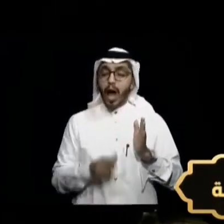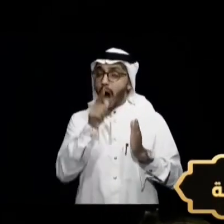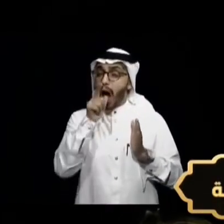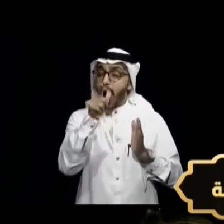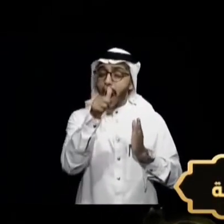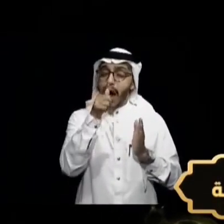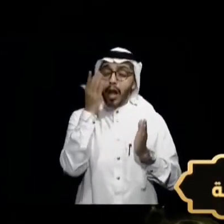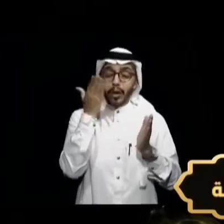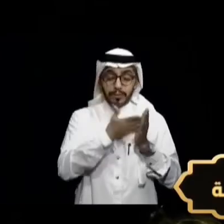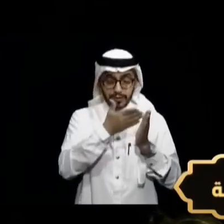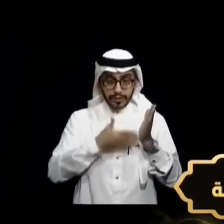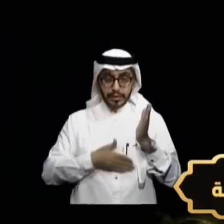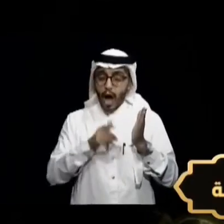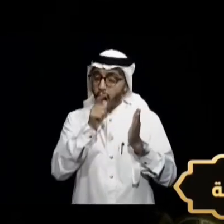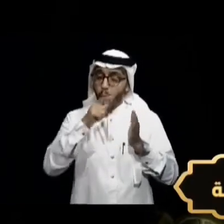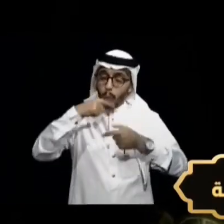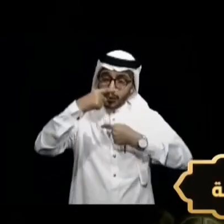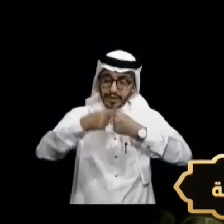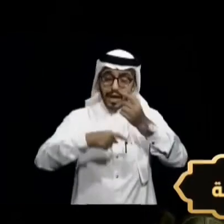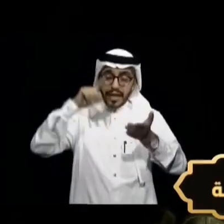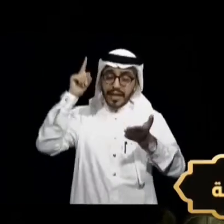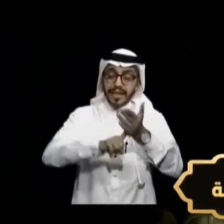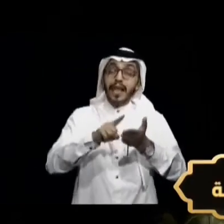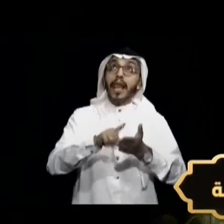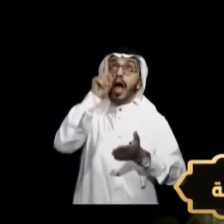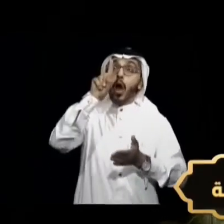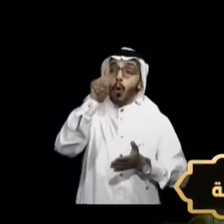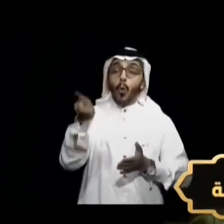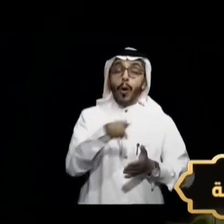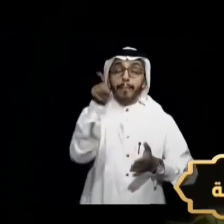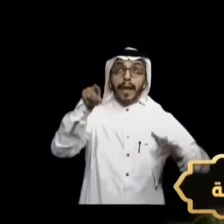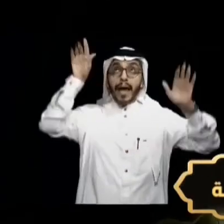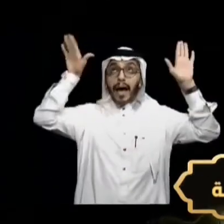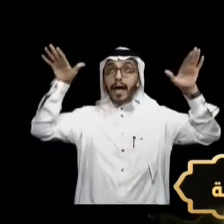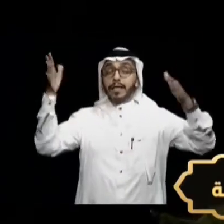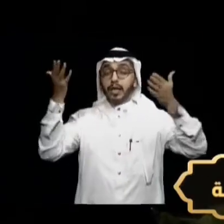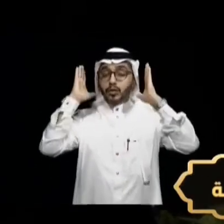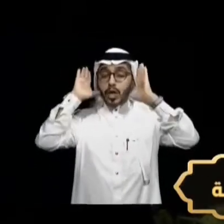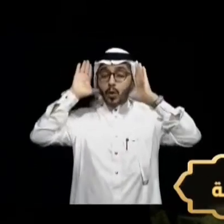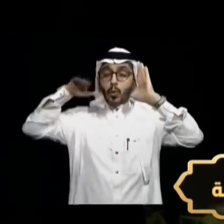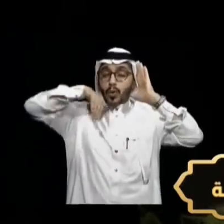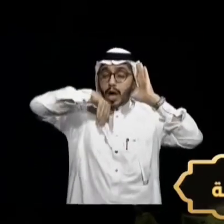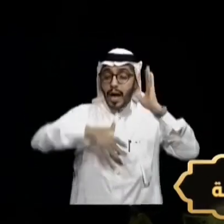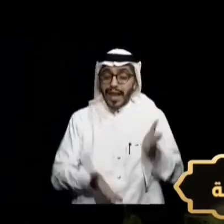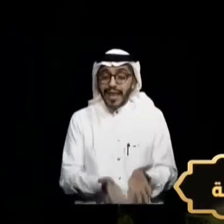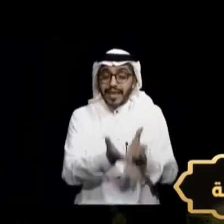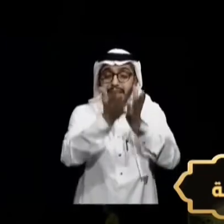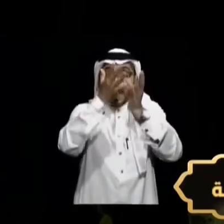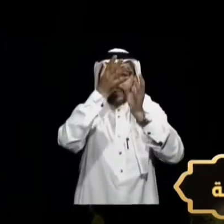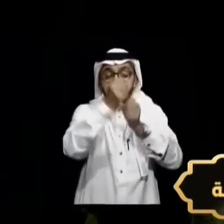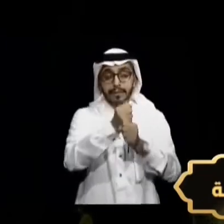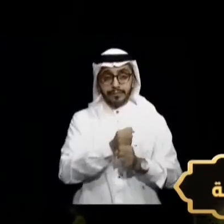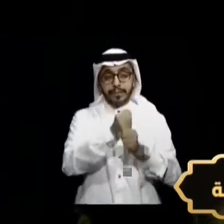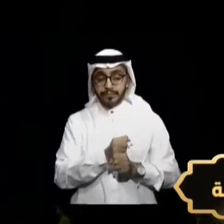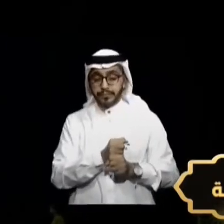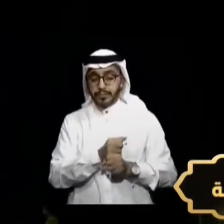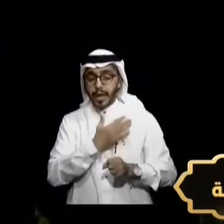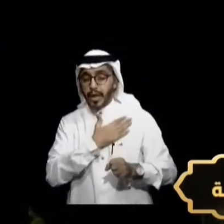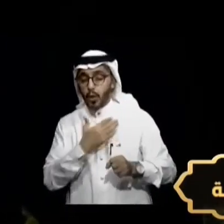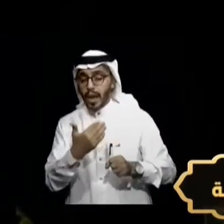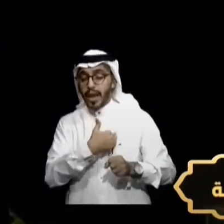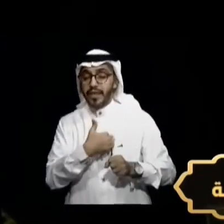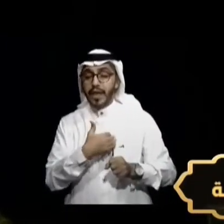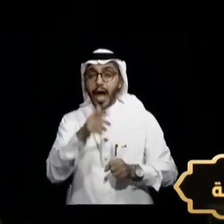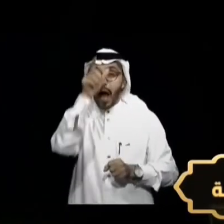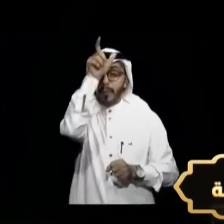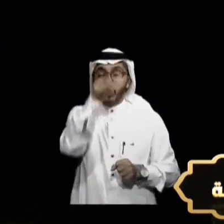قولا يهمي دوما: إن الله وملائكته يصلون على النبي، يا